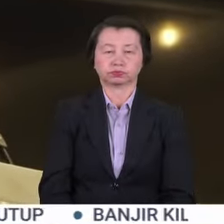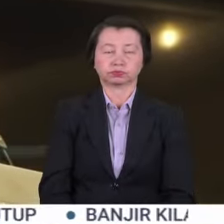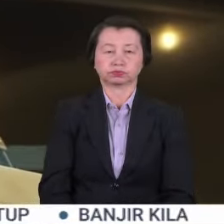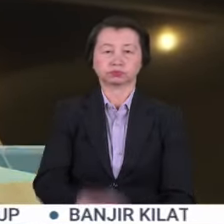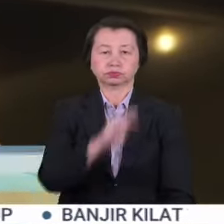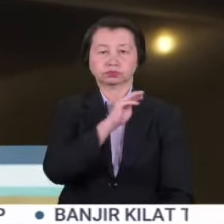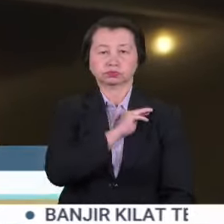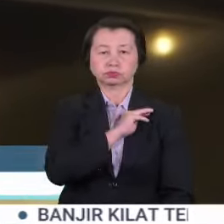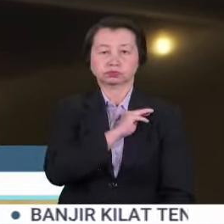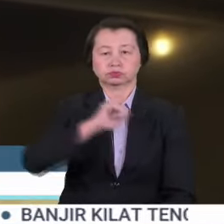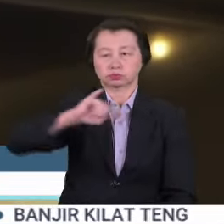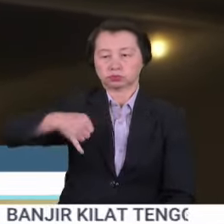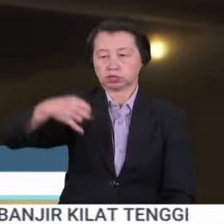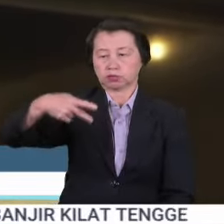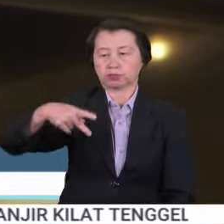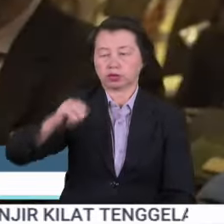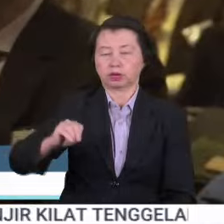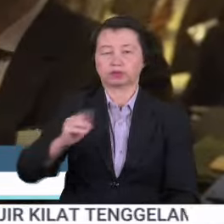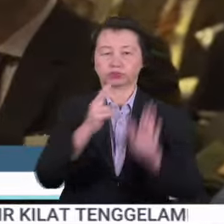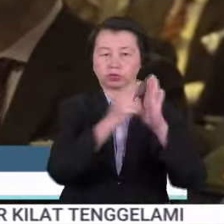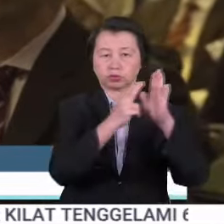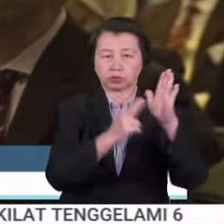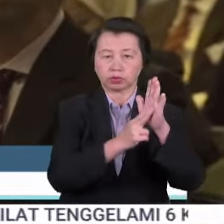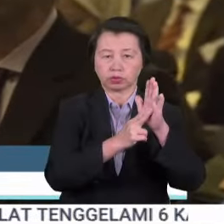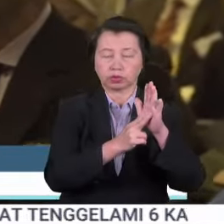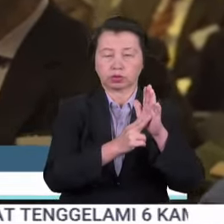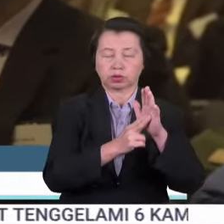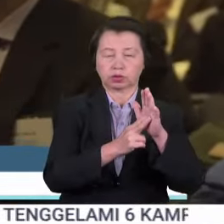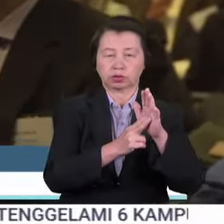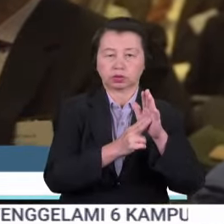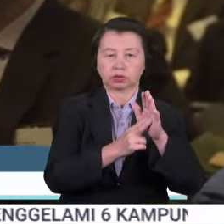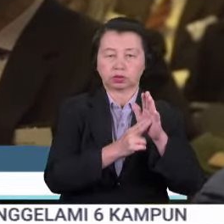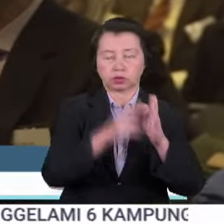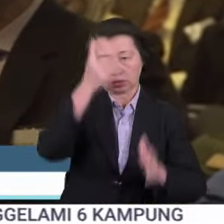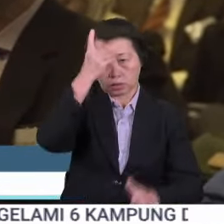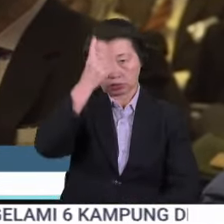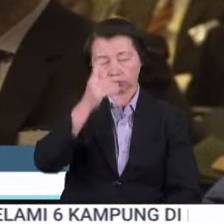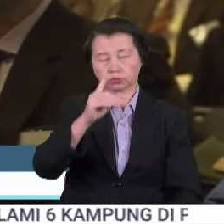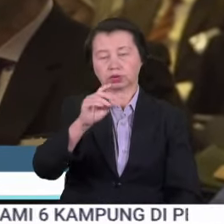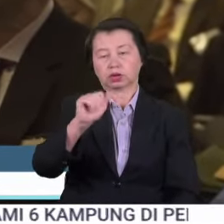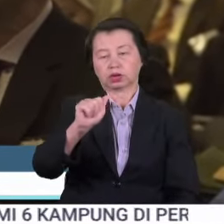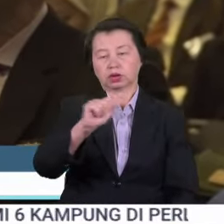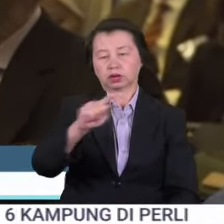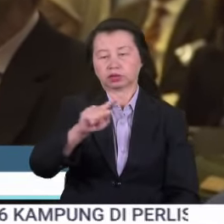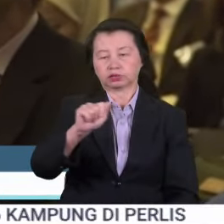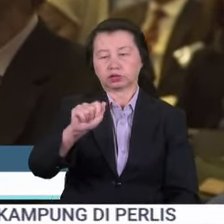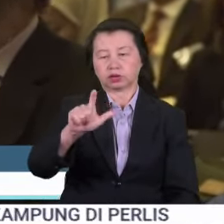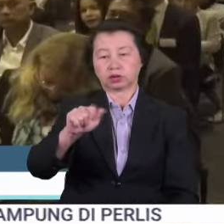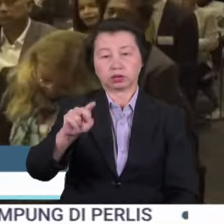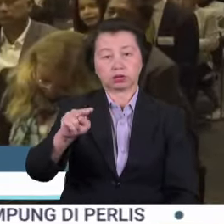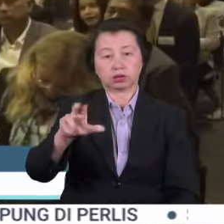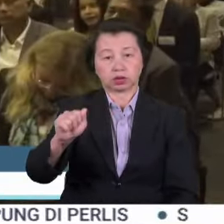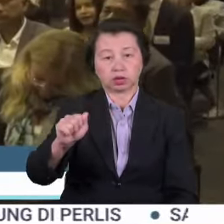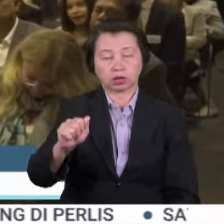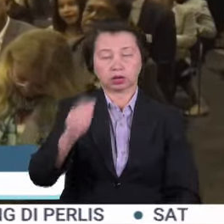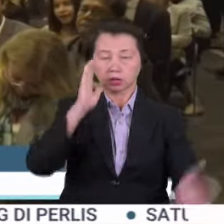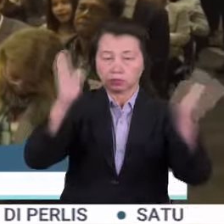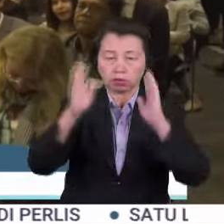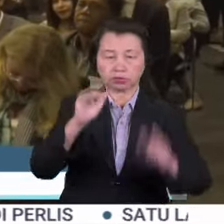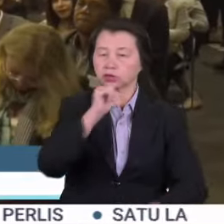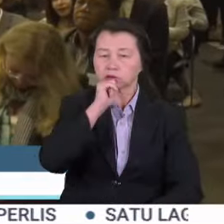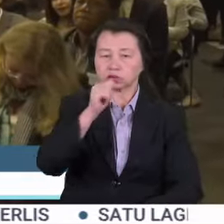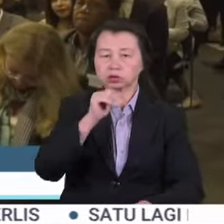Sementara itu, Menteri di Jabatan Perdana Menteri Undang-Undang dan Reformasi Institusi, Dato' Sri Azlina Osman Said menegaskan Malaysia tidak